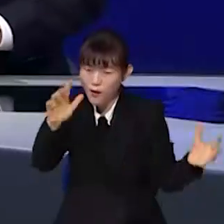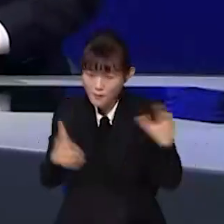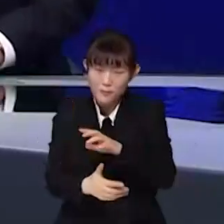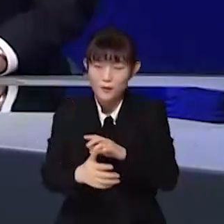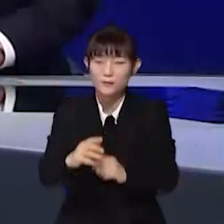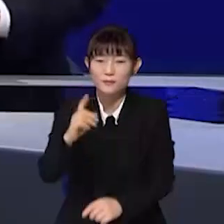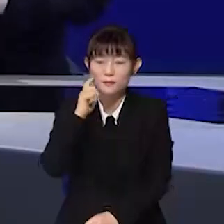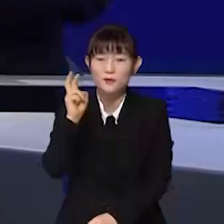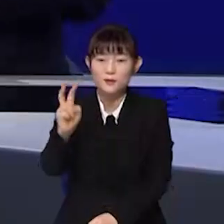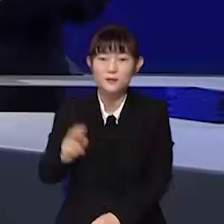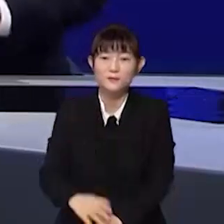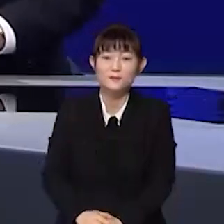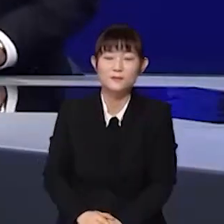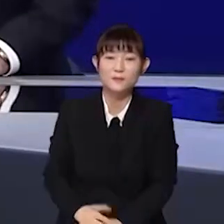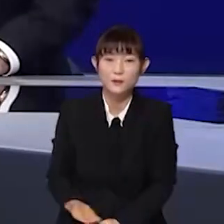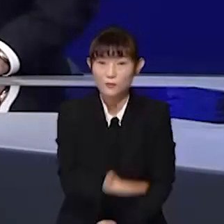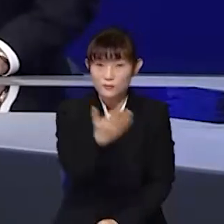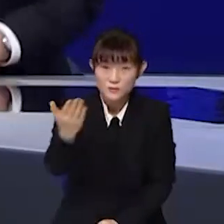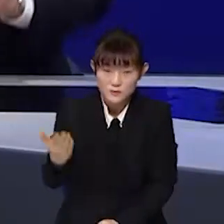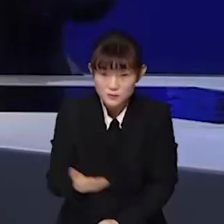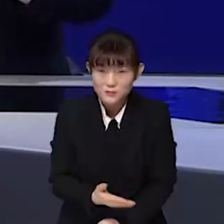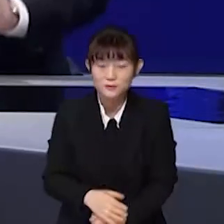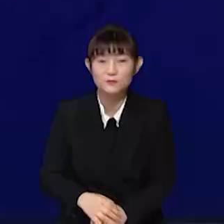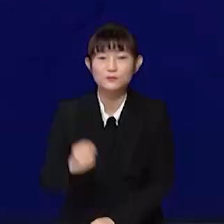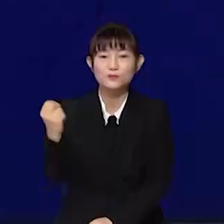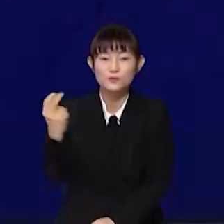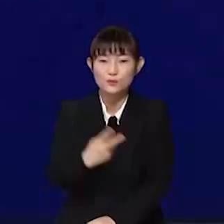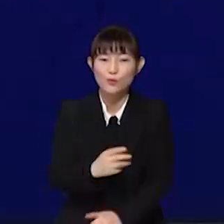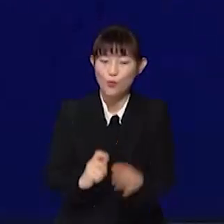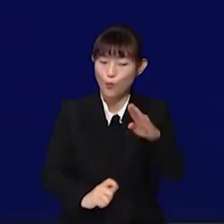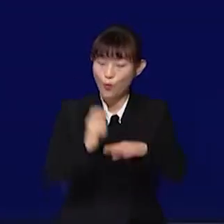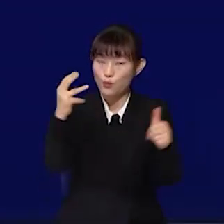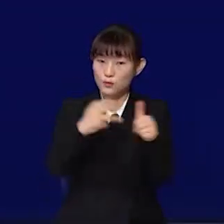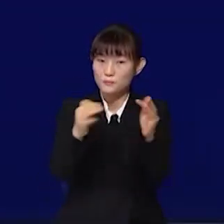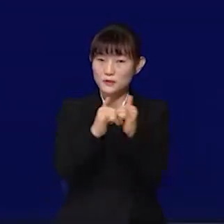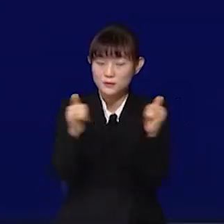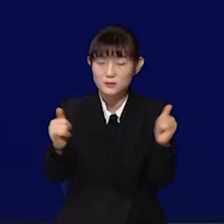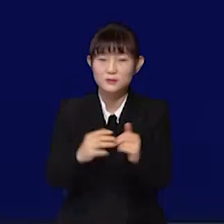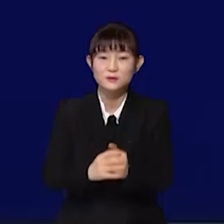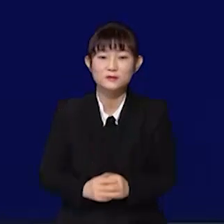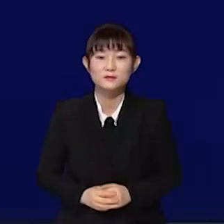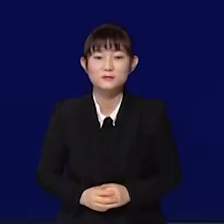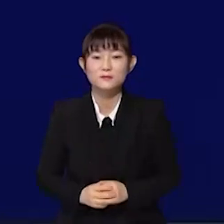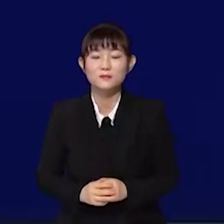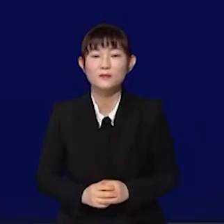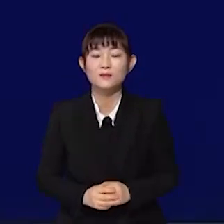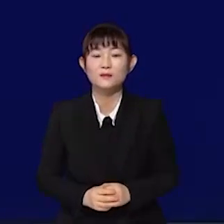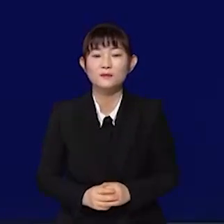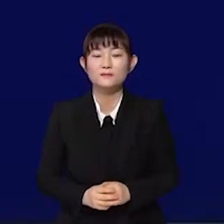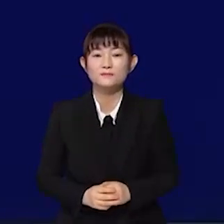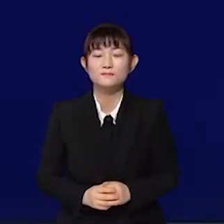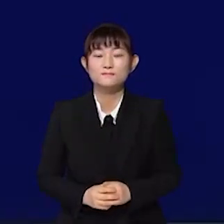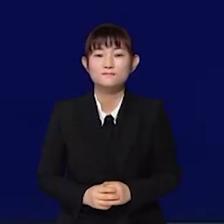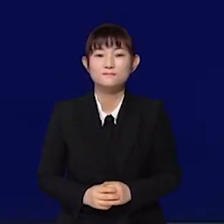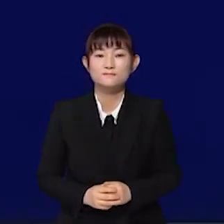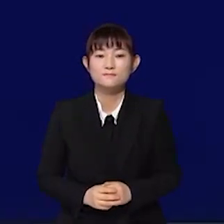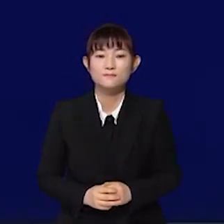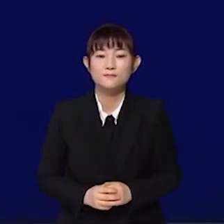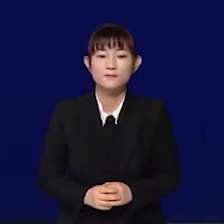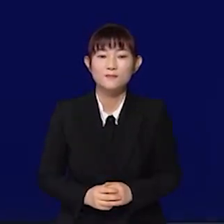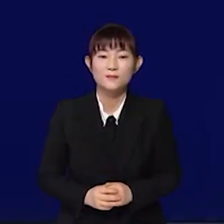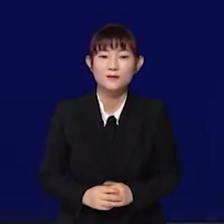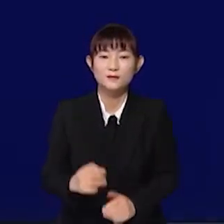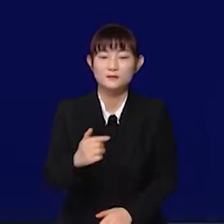거죠. 존경하는 KBC 시청자 여러분 그리고 우리 고흥 군민 여러분 정말로 우리 이